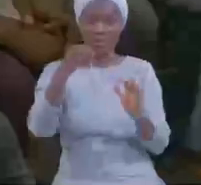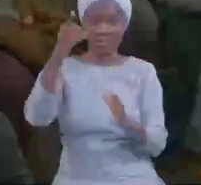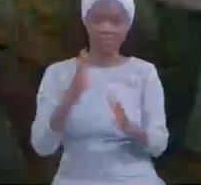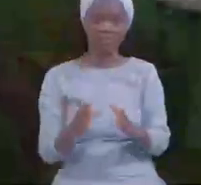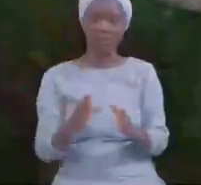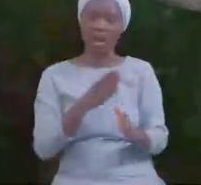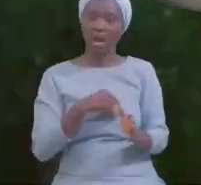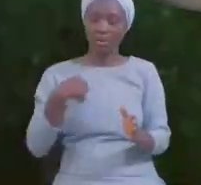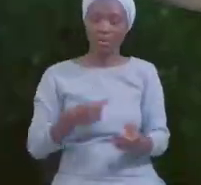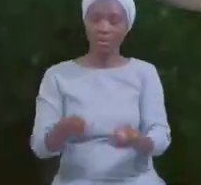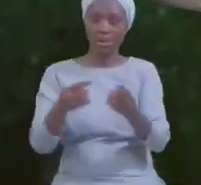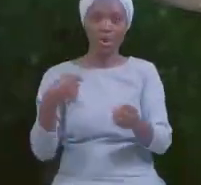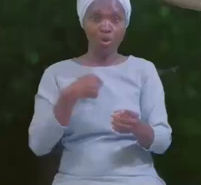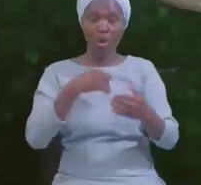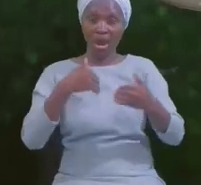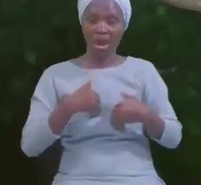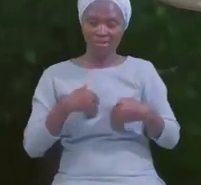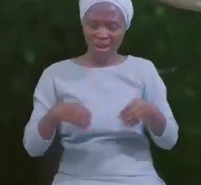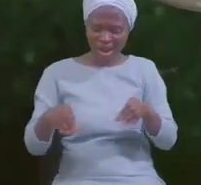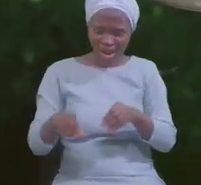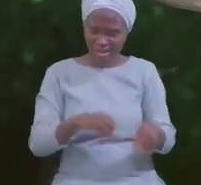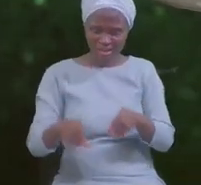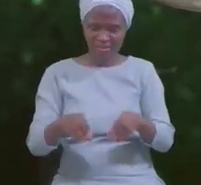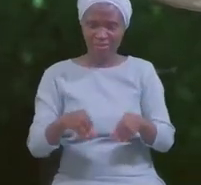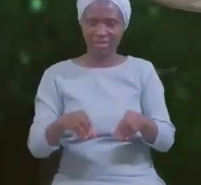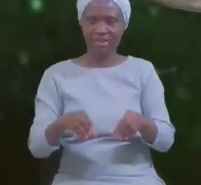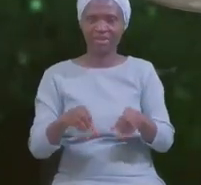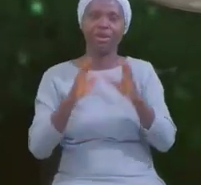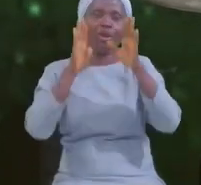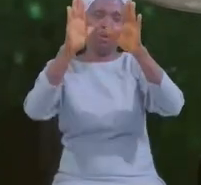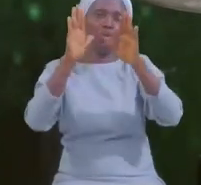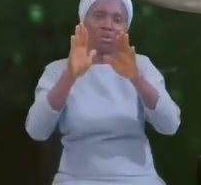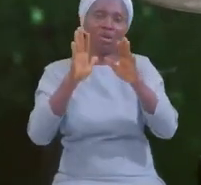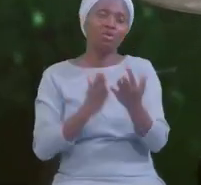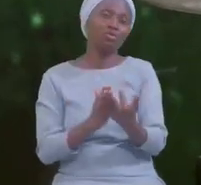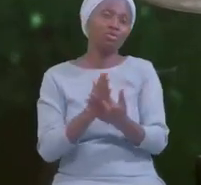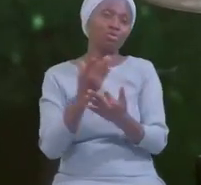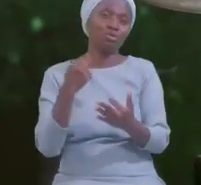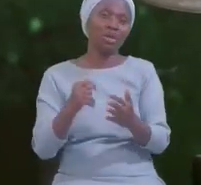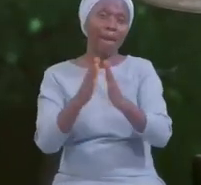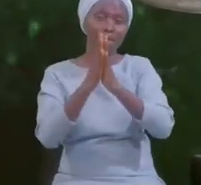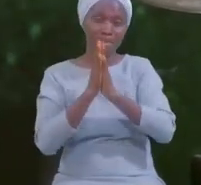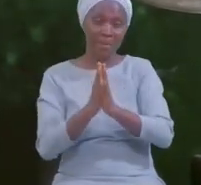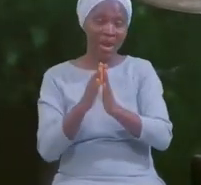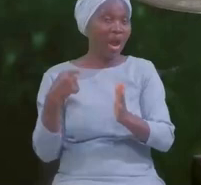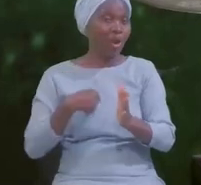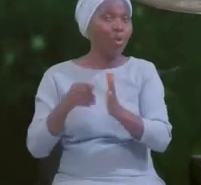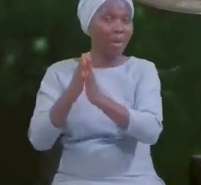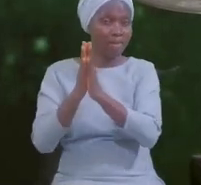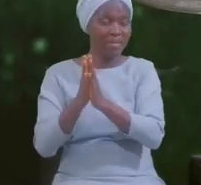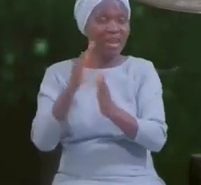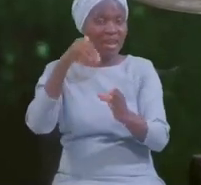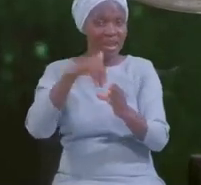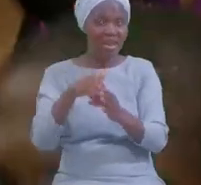avons les prodiges activés par les prières que nous faisons en présence de Dieu.